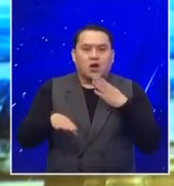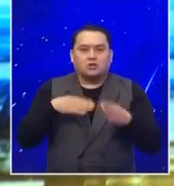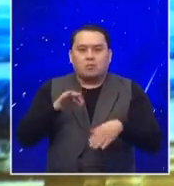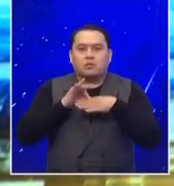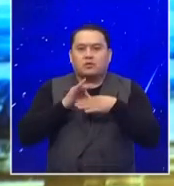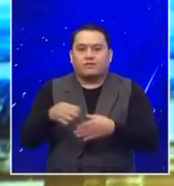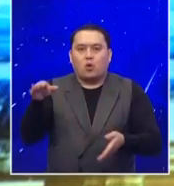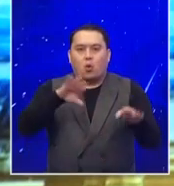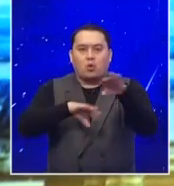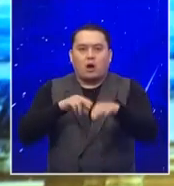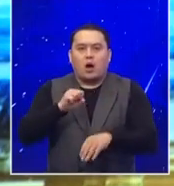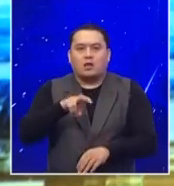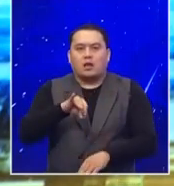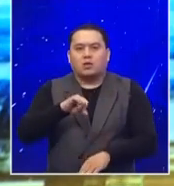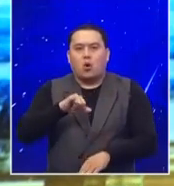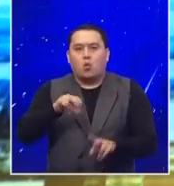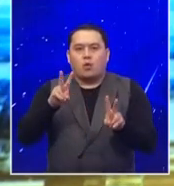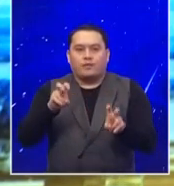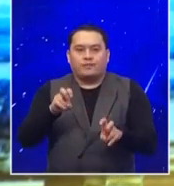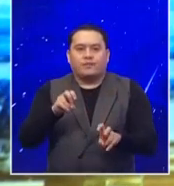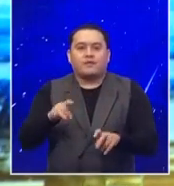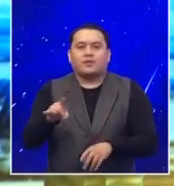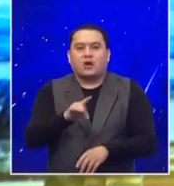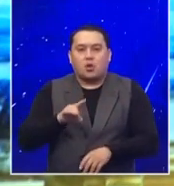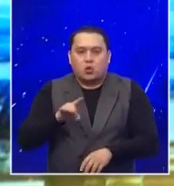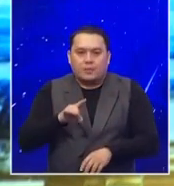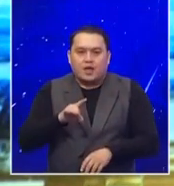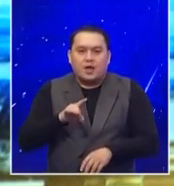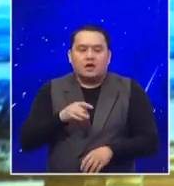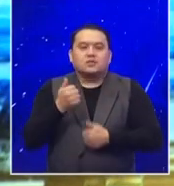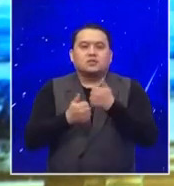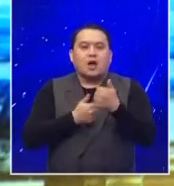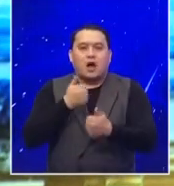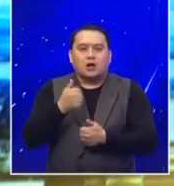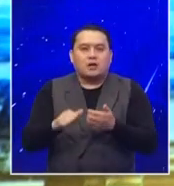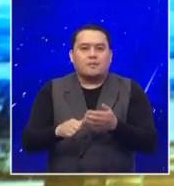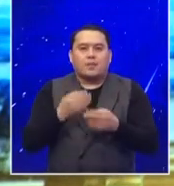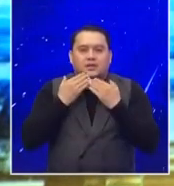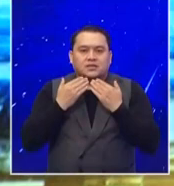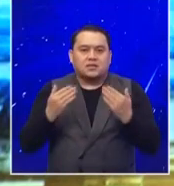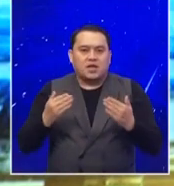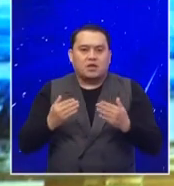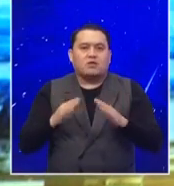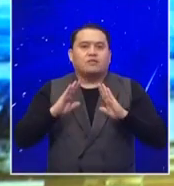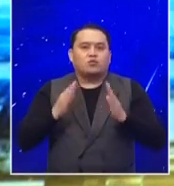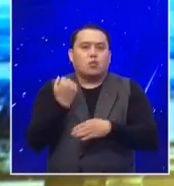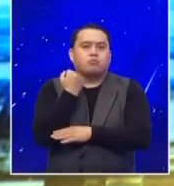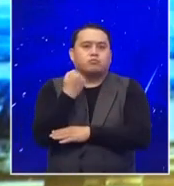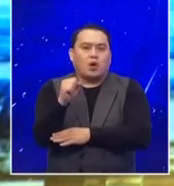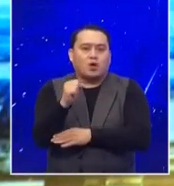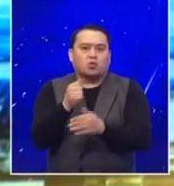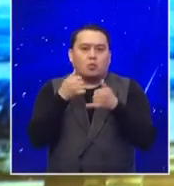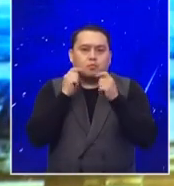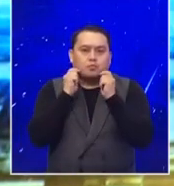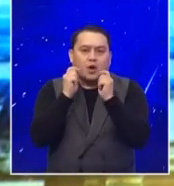сбор проходит в спорткомплексе «Алатау» в Талгарском районе. Это соревнование ключевое, так как в случае победы призеры